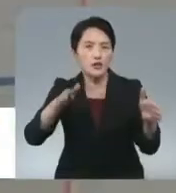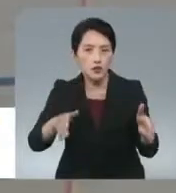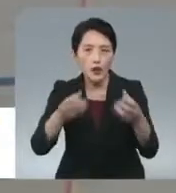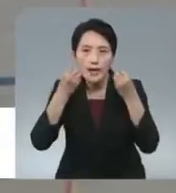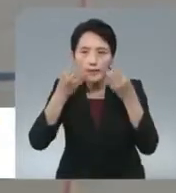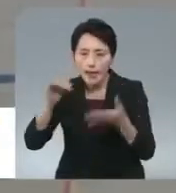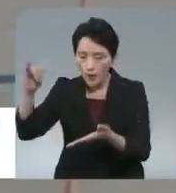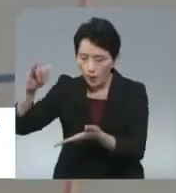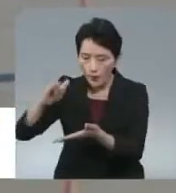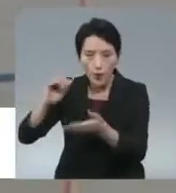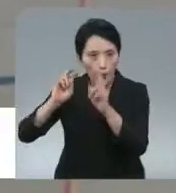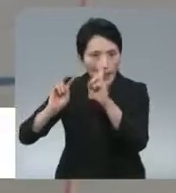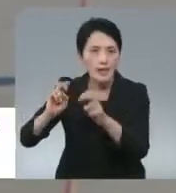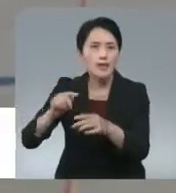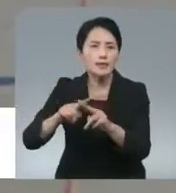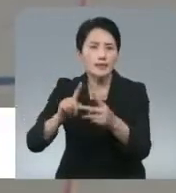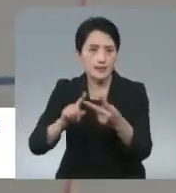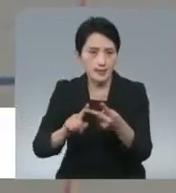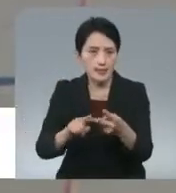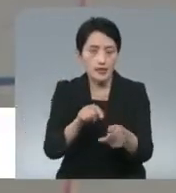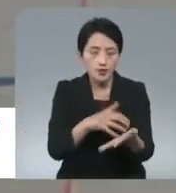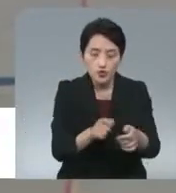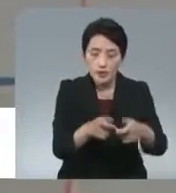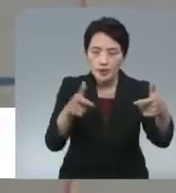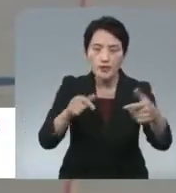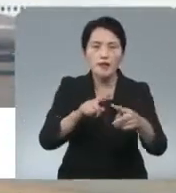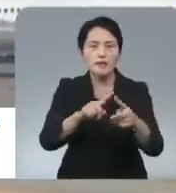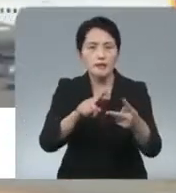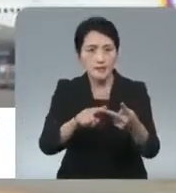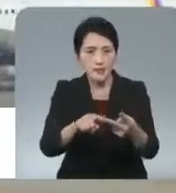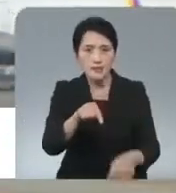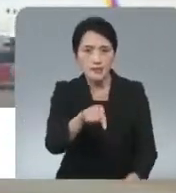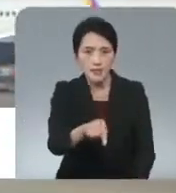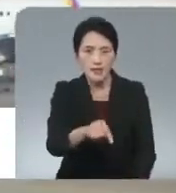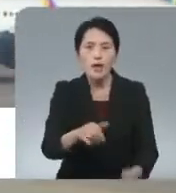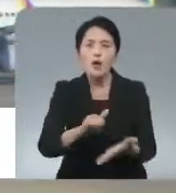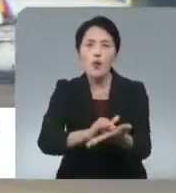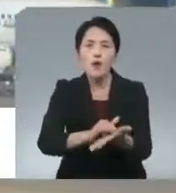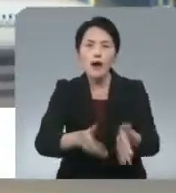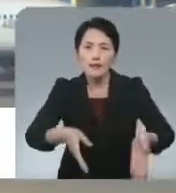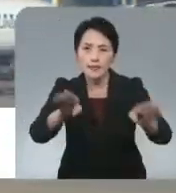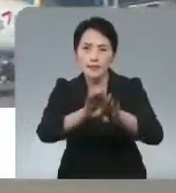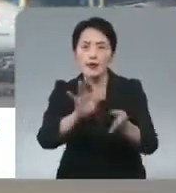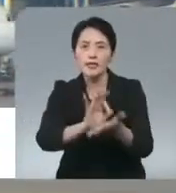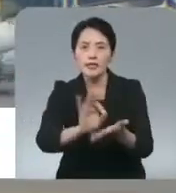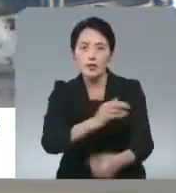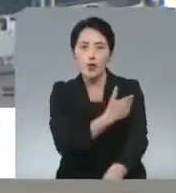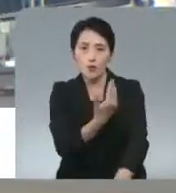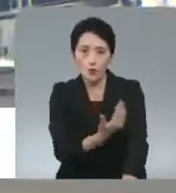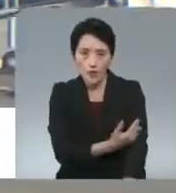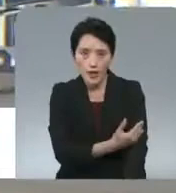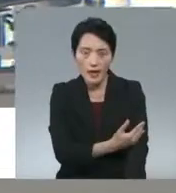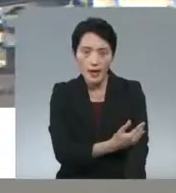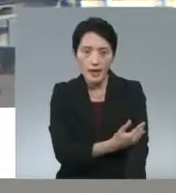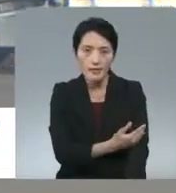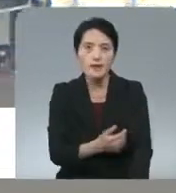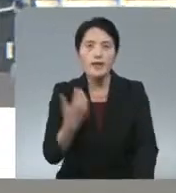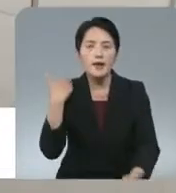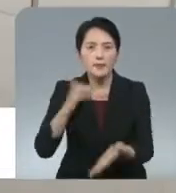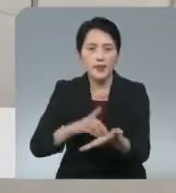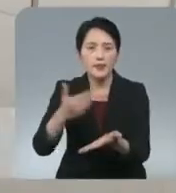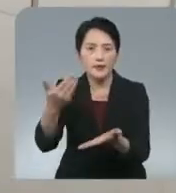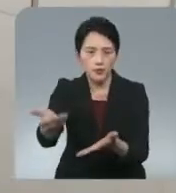線14本の合わせて40本の路線で自由な競争が制限される懸念があると判断しまし